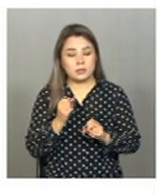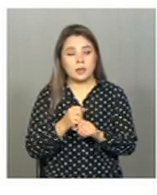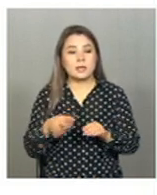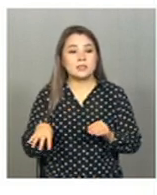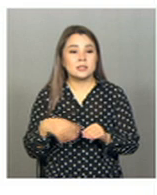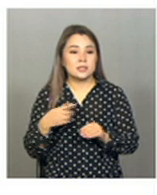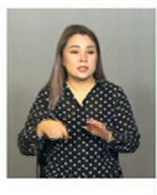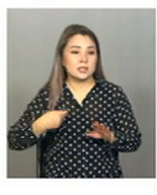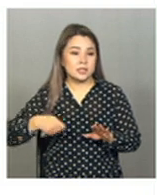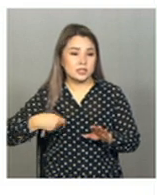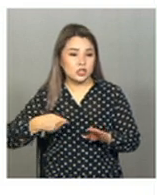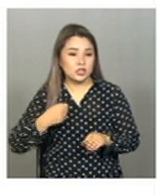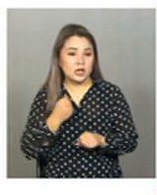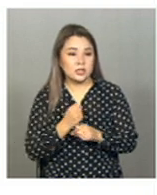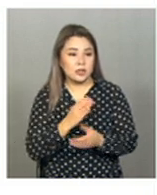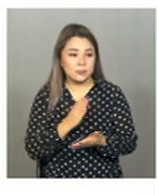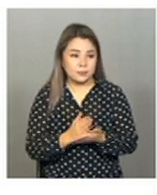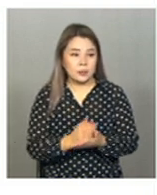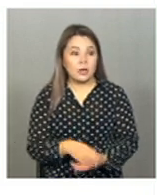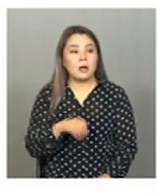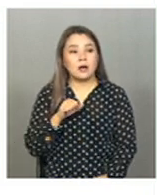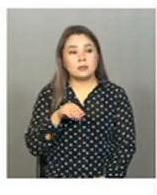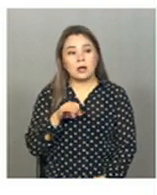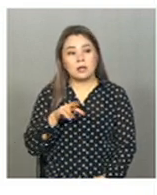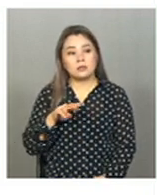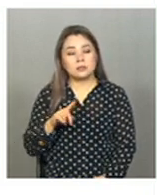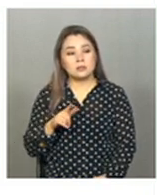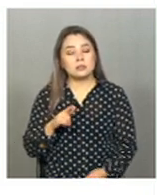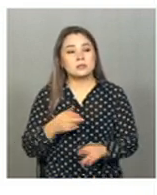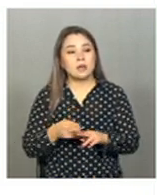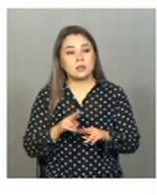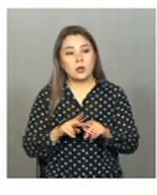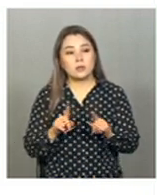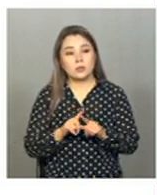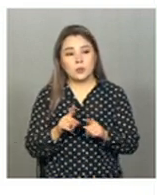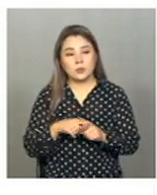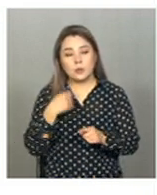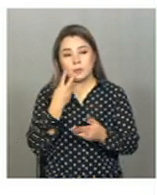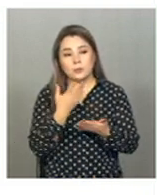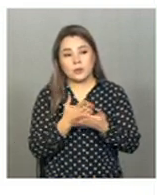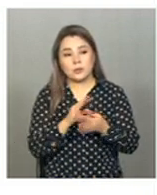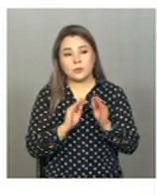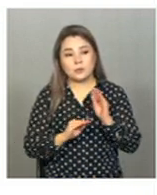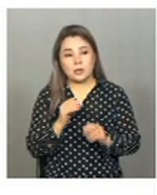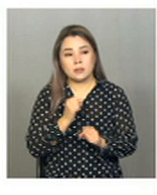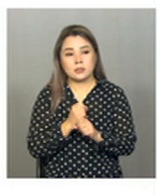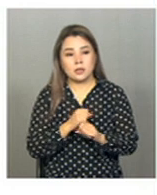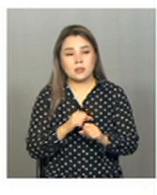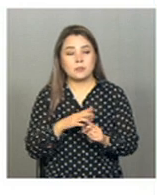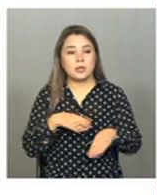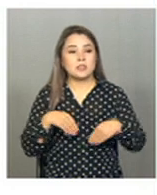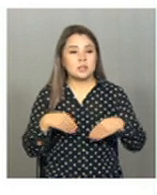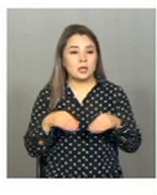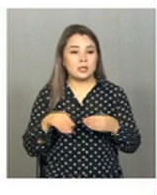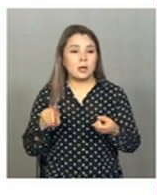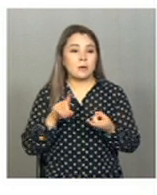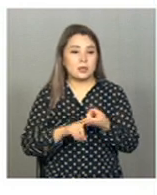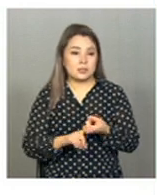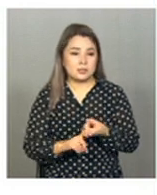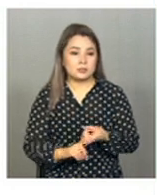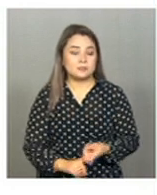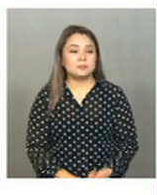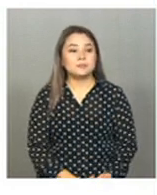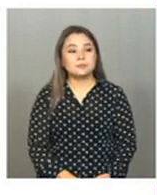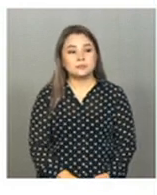байланысты. Аталғы, оның мағынасы ойық жүзді шот, егіншілік шаруашылығына байланысты екен.